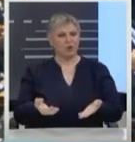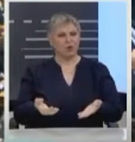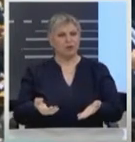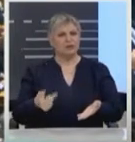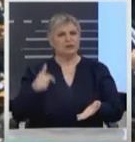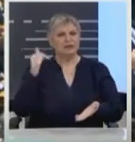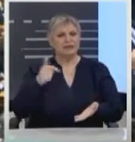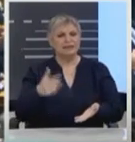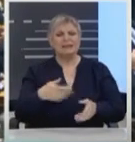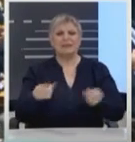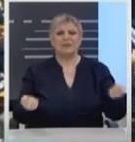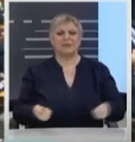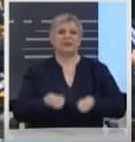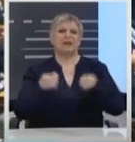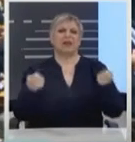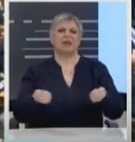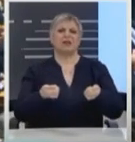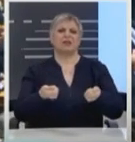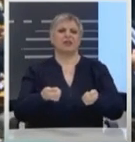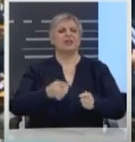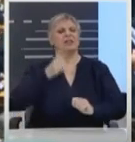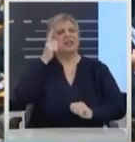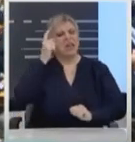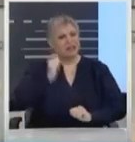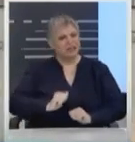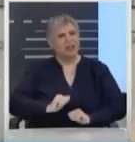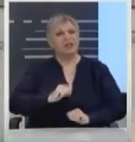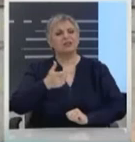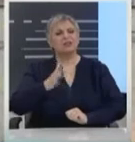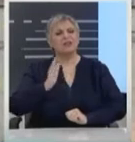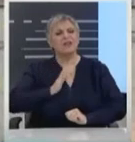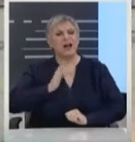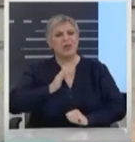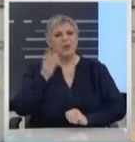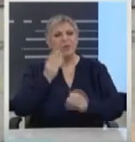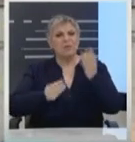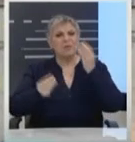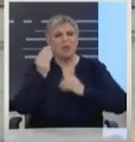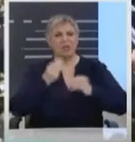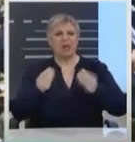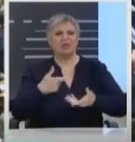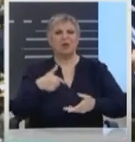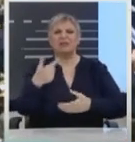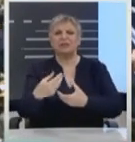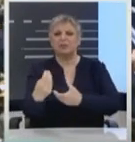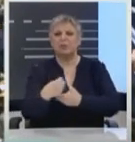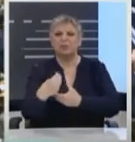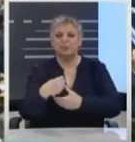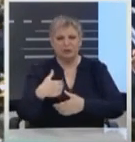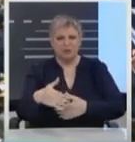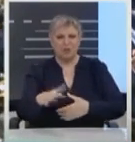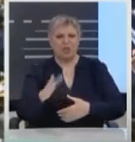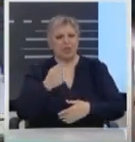κάνετε επεισόδιο. Θα λογοδοτήσετε απέναντι στους ψηφοφόρους. Μην κάνετε επεισόδιο. Η ψηφοφόρη σας είναι η εντολή σας. Εγώ